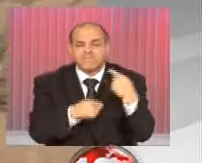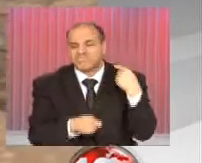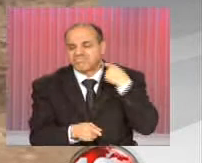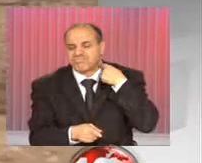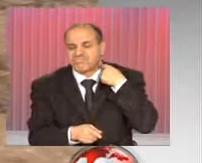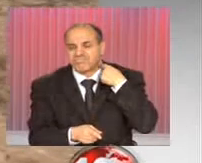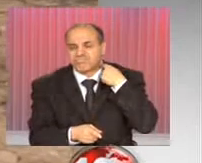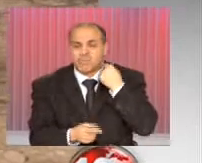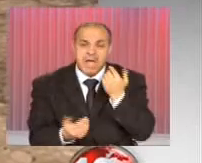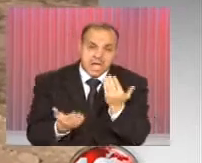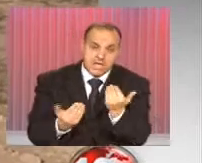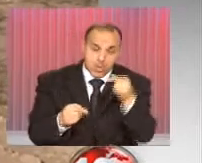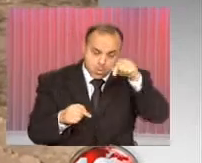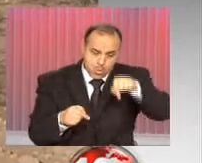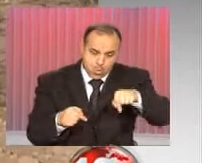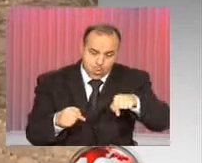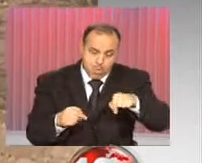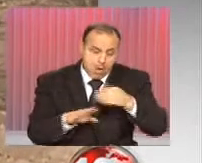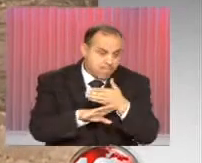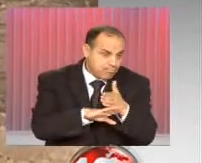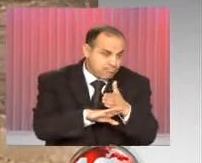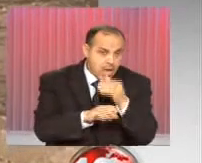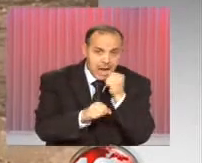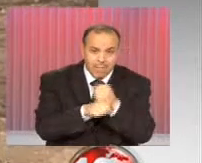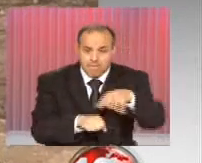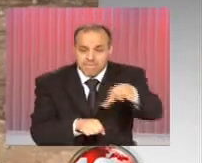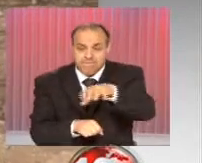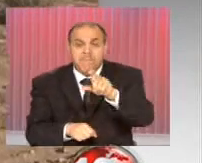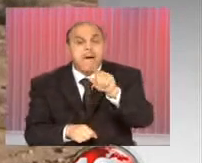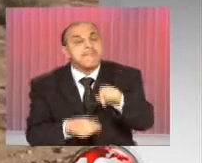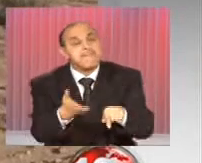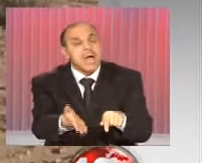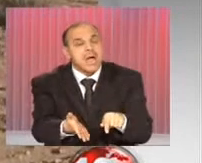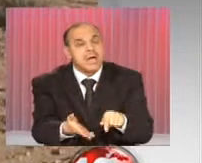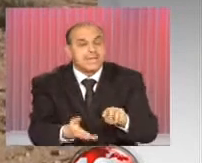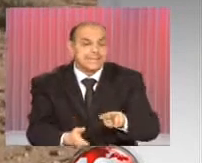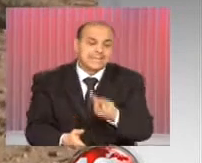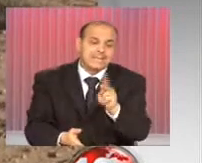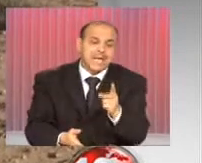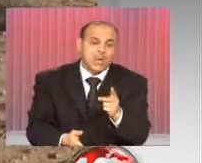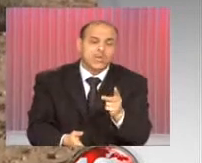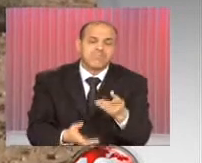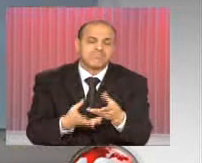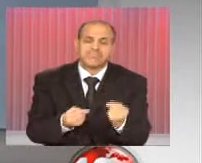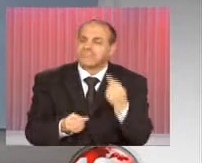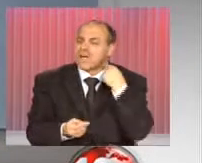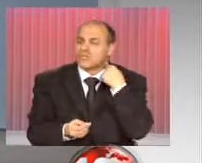وهم ينتظرون اليوم إنجاز مناطق سقوية لتعويض ما فاتهم.